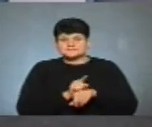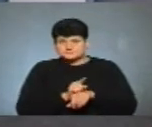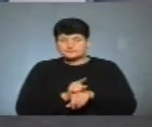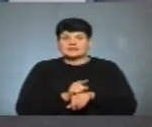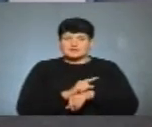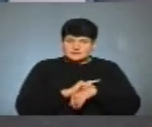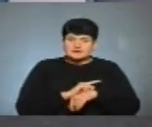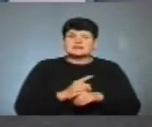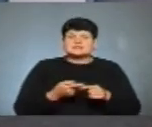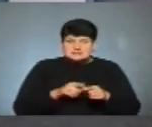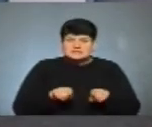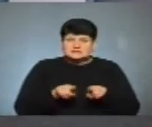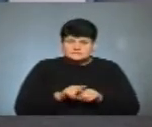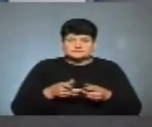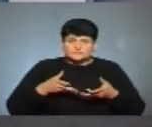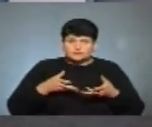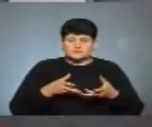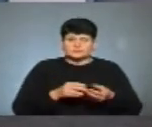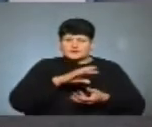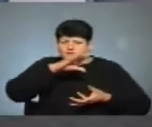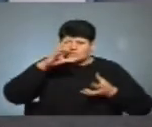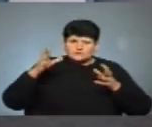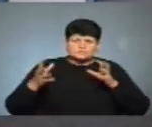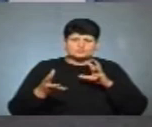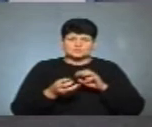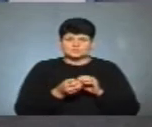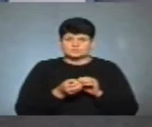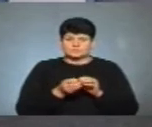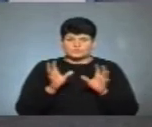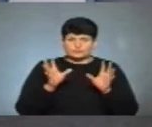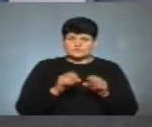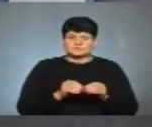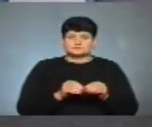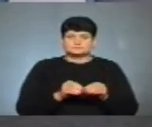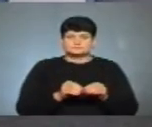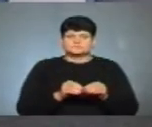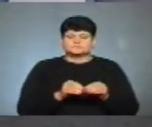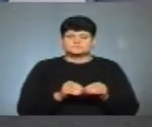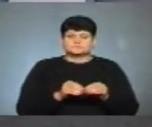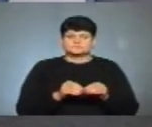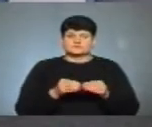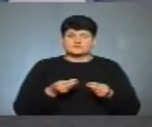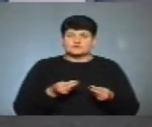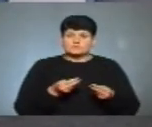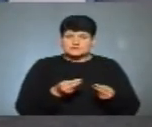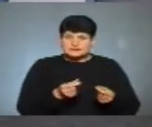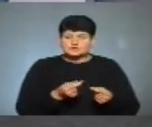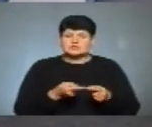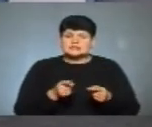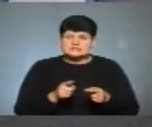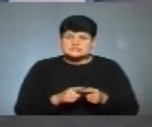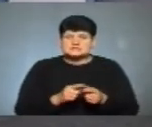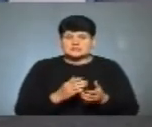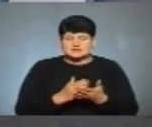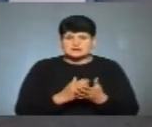скажімо. Тобто це сукупність чинників, але от ця тенденція є